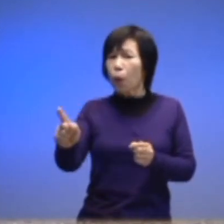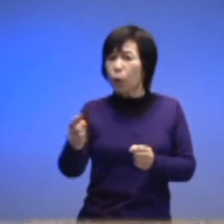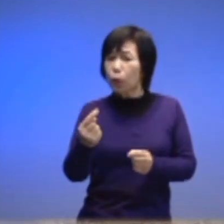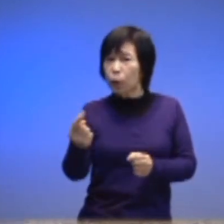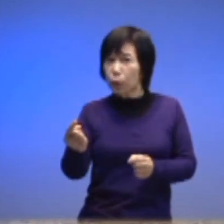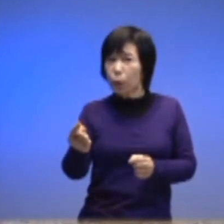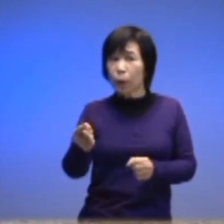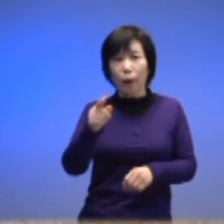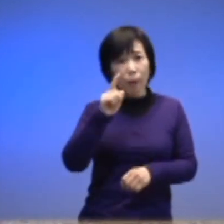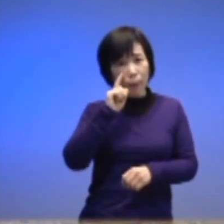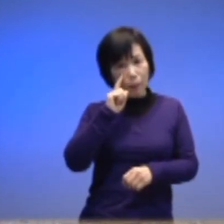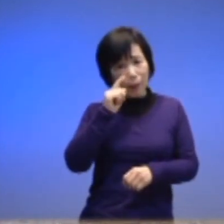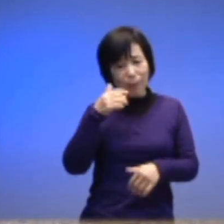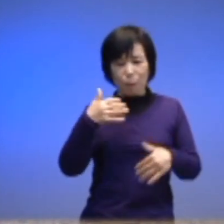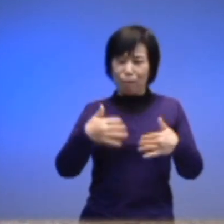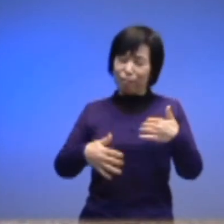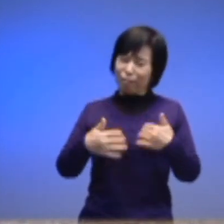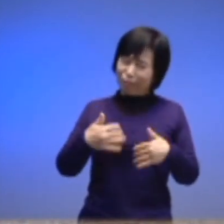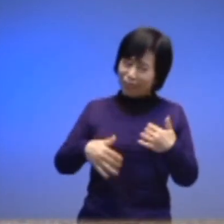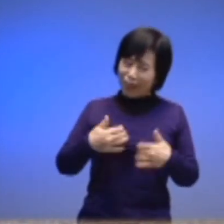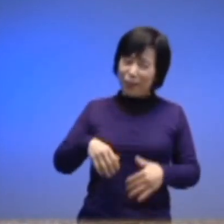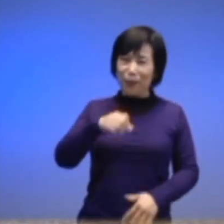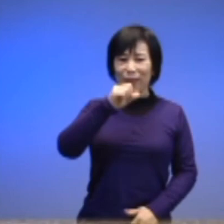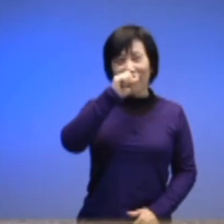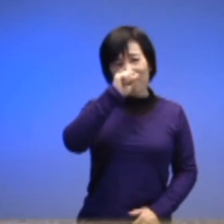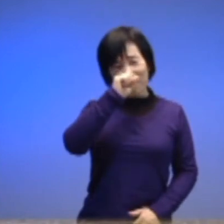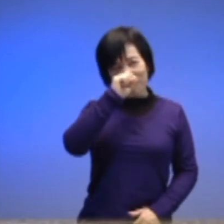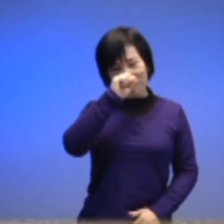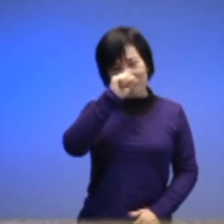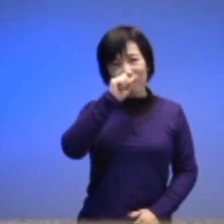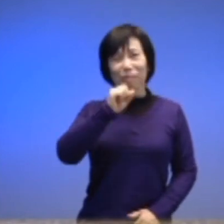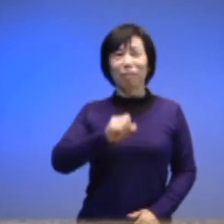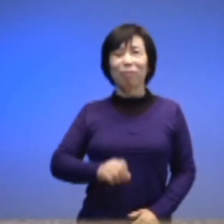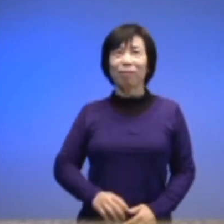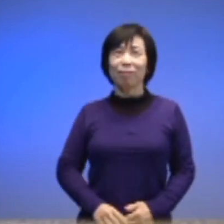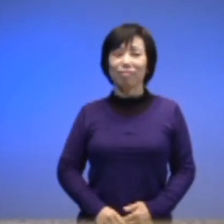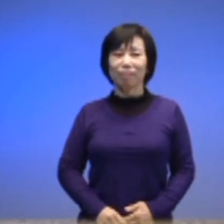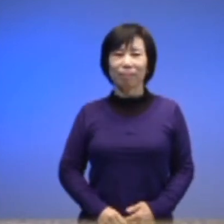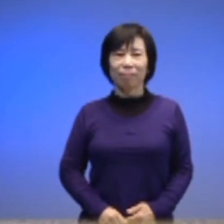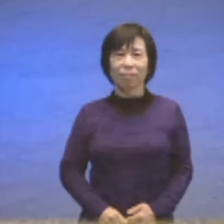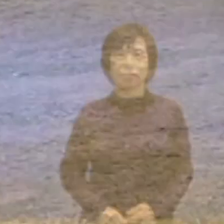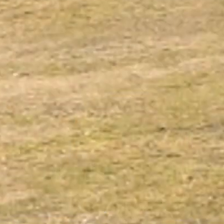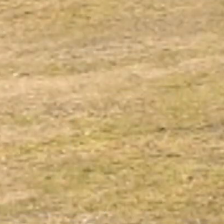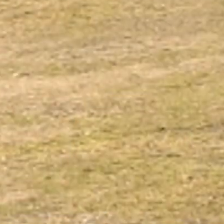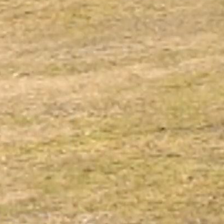して、自分の地区以外の公園に来てみるのもいいですよね。